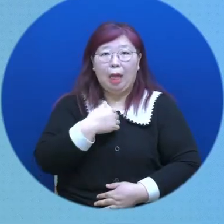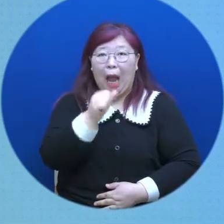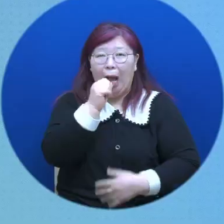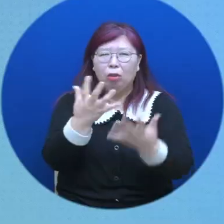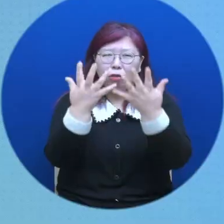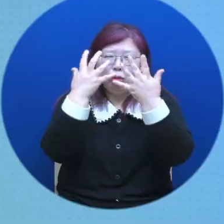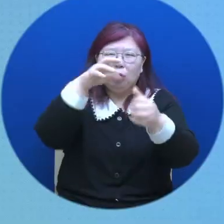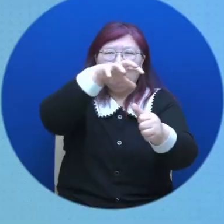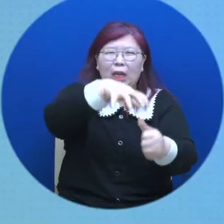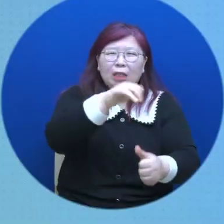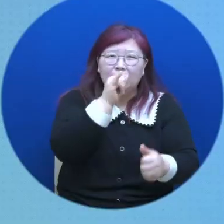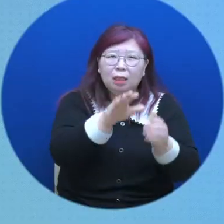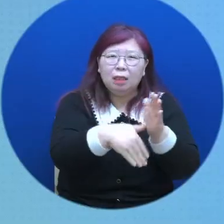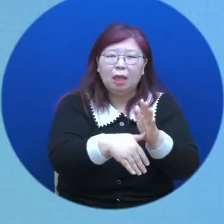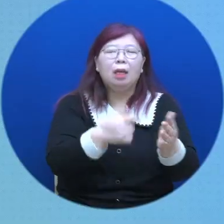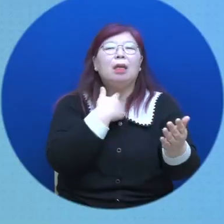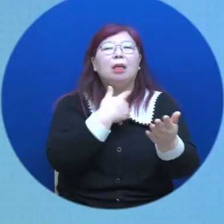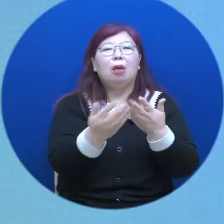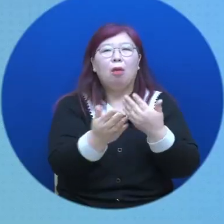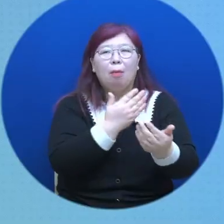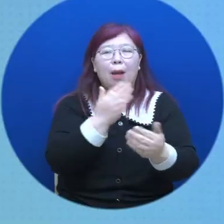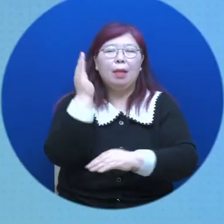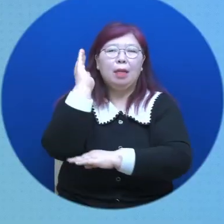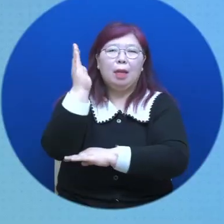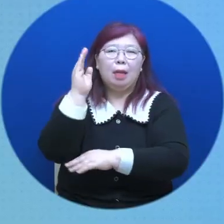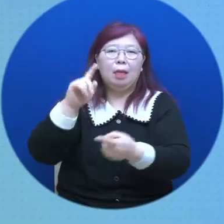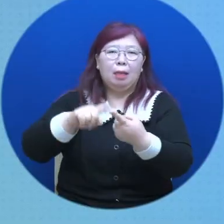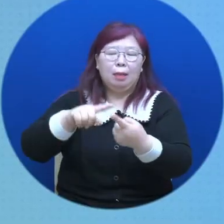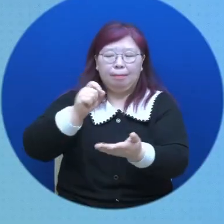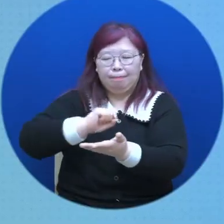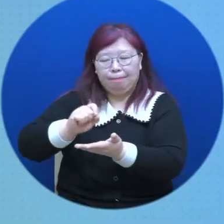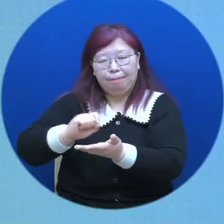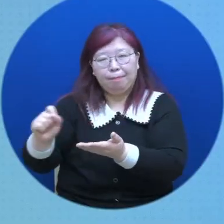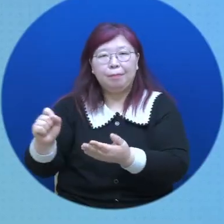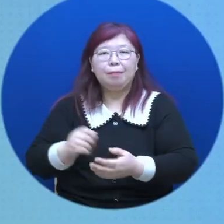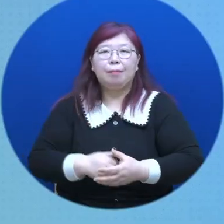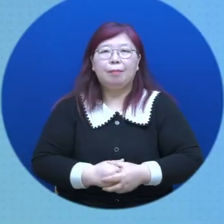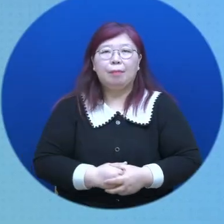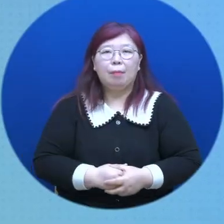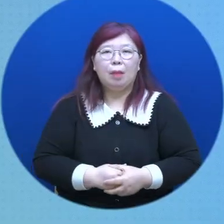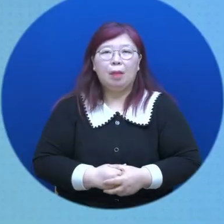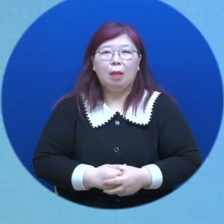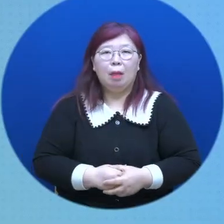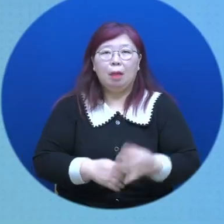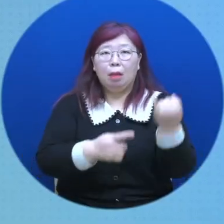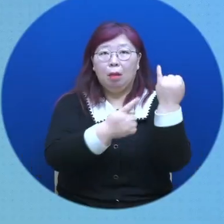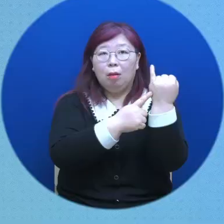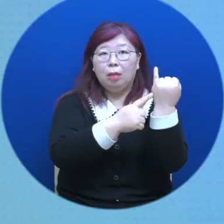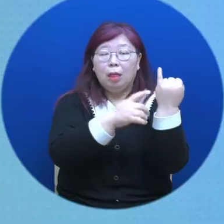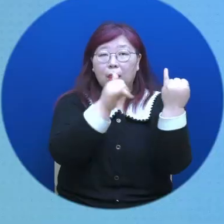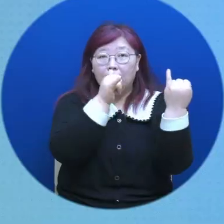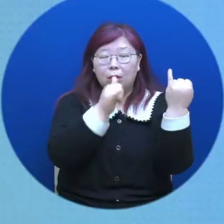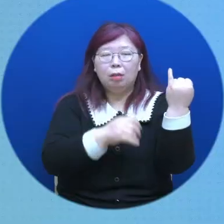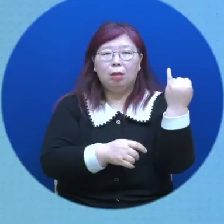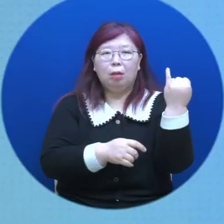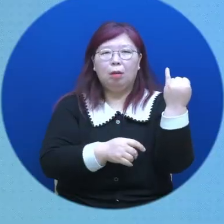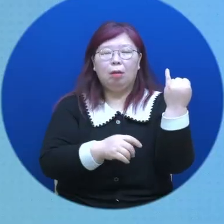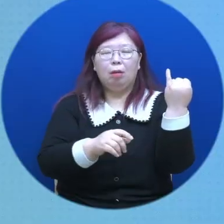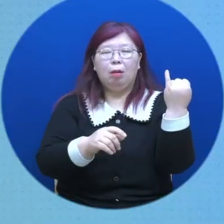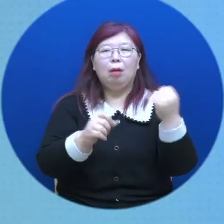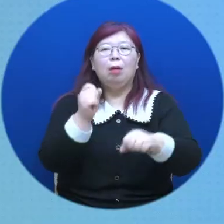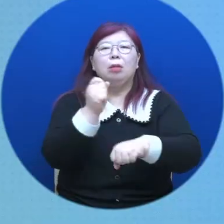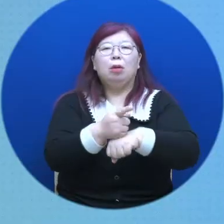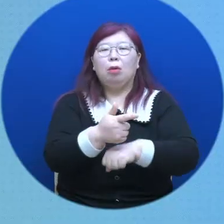있을 때 경험한 이야기를 씁니다. 한 여인이 있었습니다.